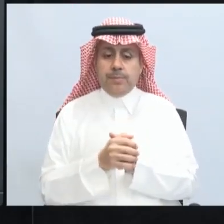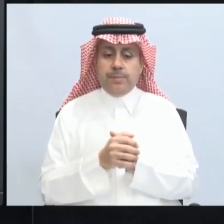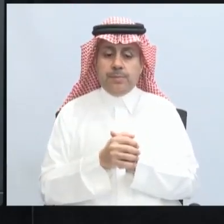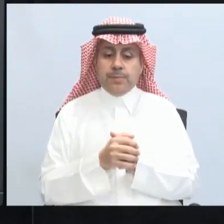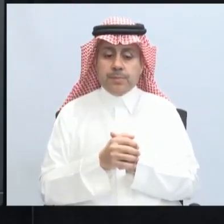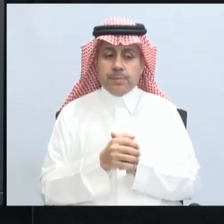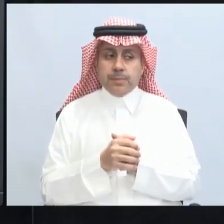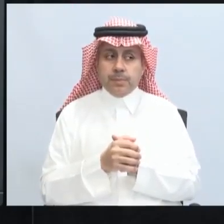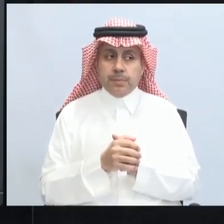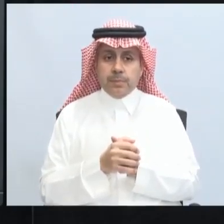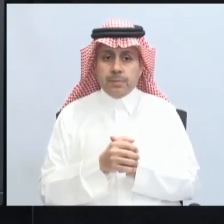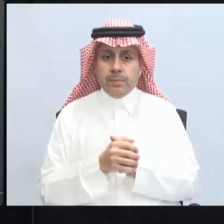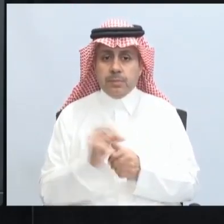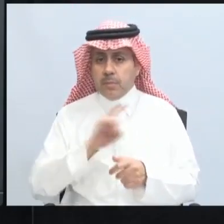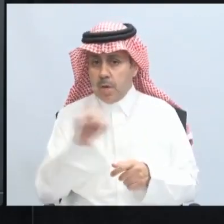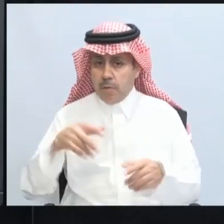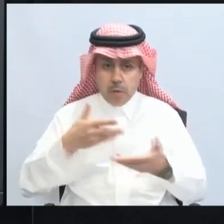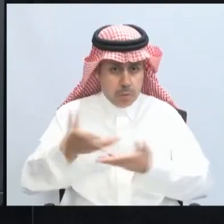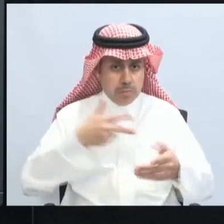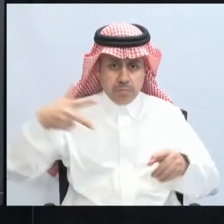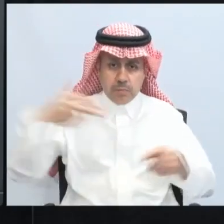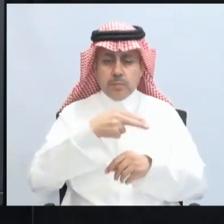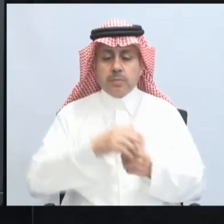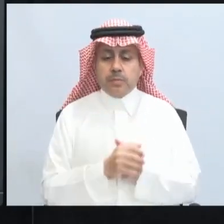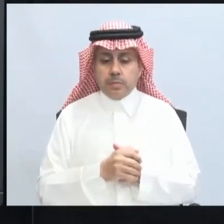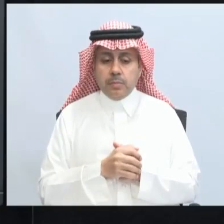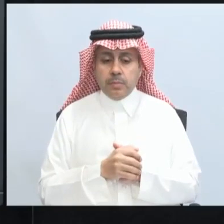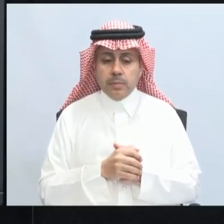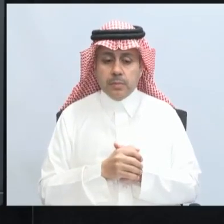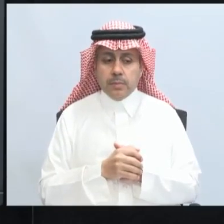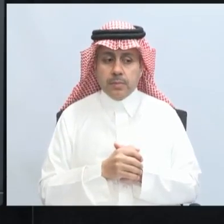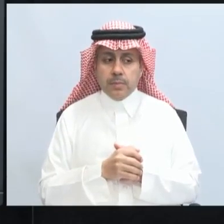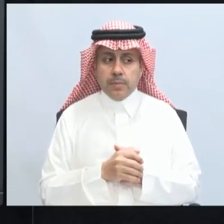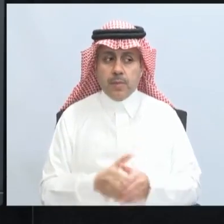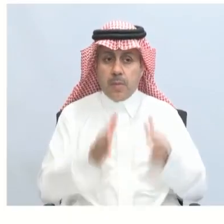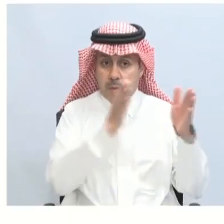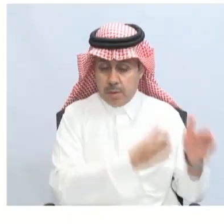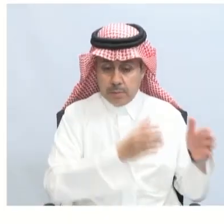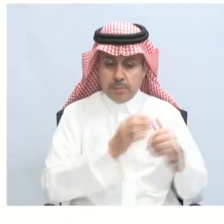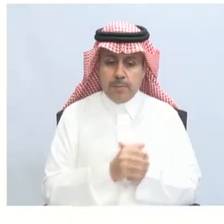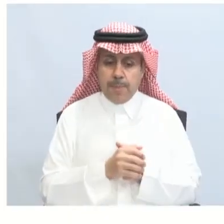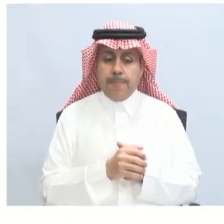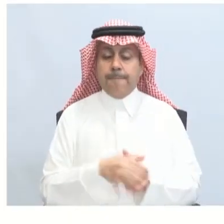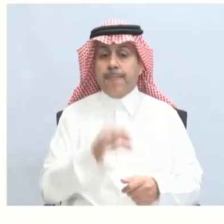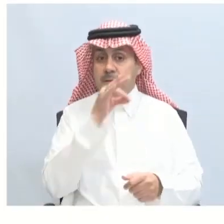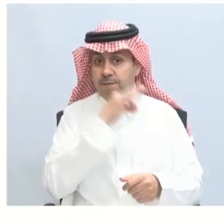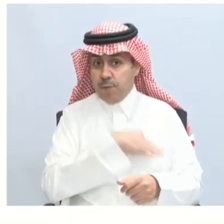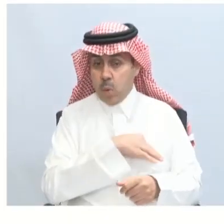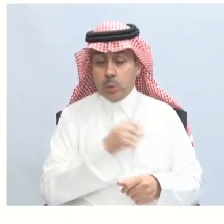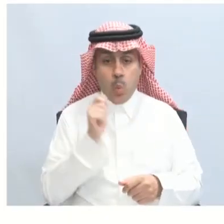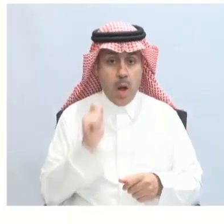حينما لا يكون فائده من هذا من هذا الحوار ولا النقاش بعد ذلك ناخذ ماذا نستفيد من هذه